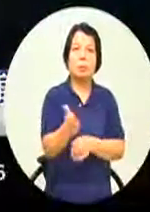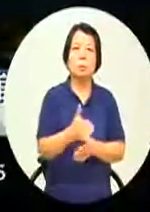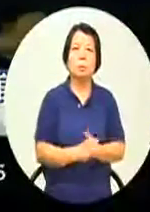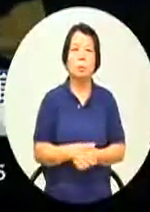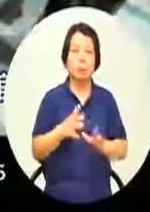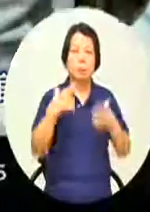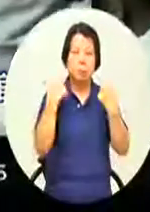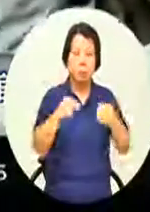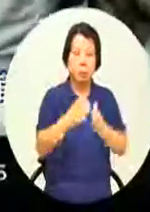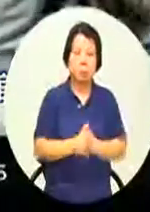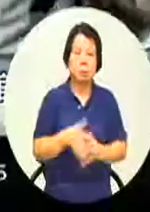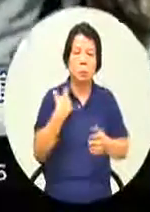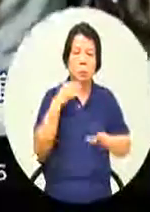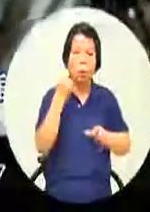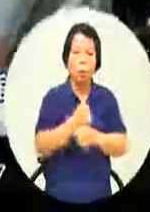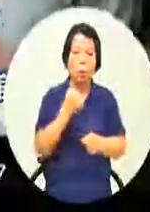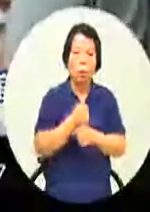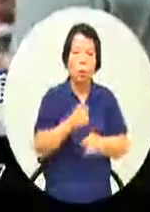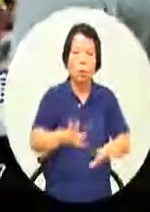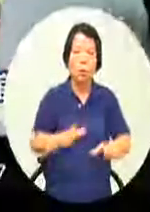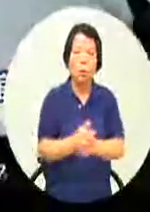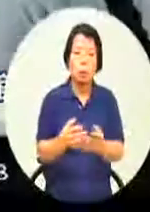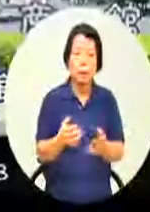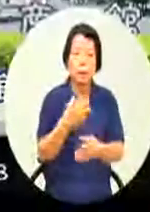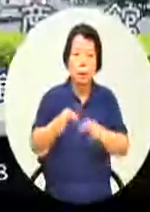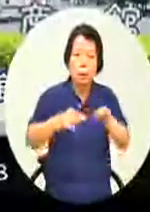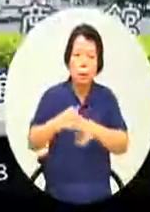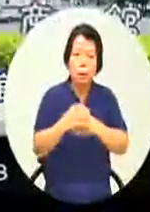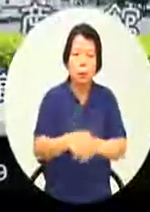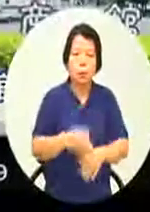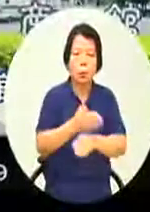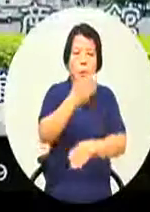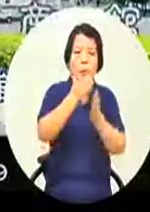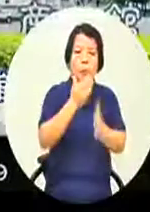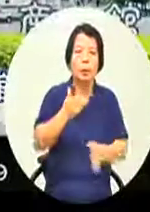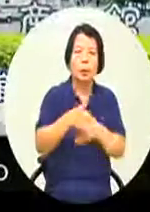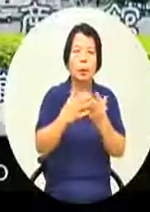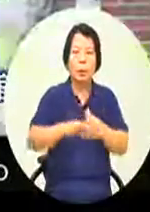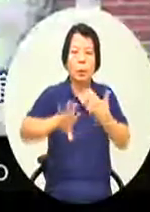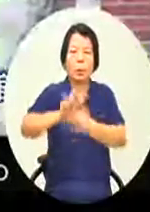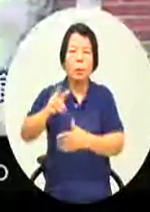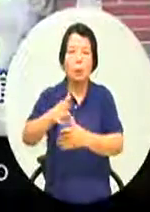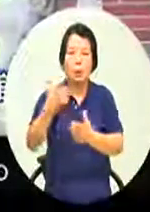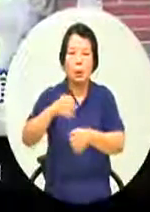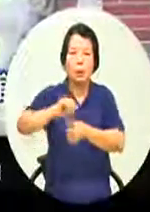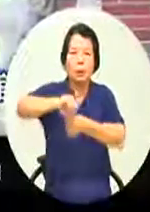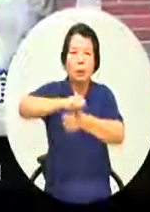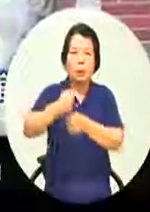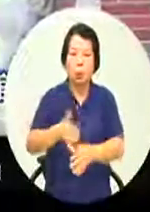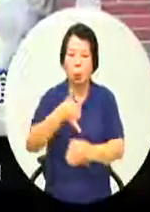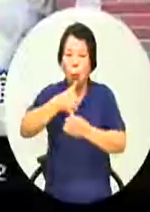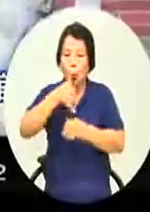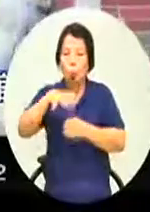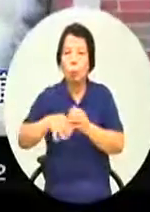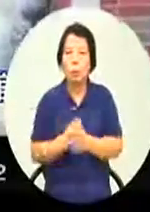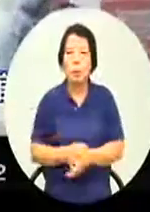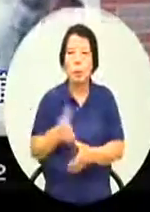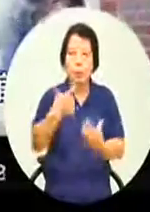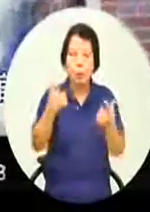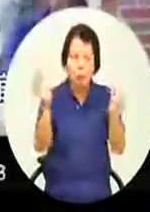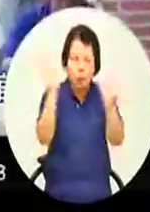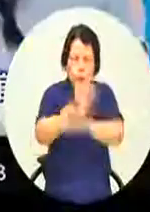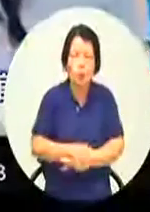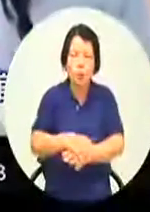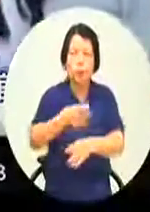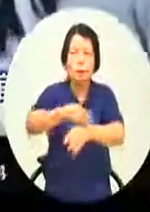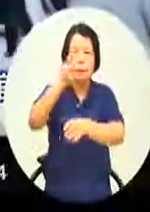原本营业到9点半，馆内延长一个小时到10点半，馆外则多加了卖饮料摊，营业到凌晨2点半。抓